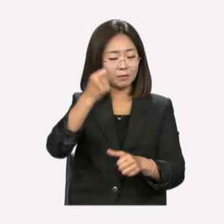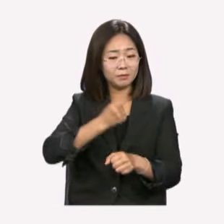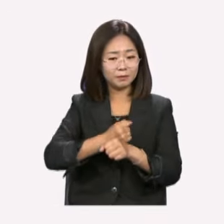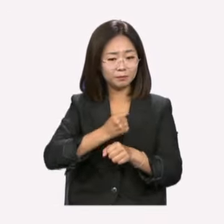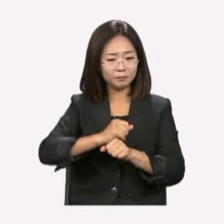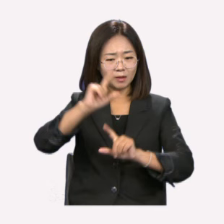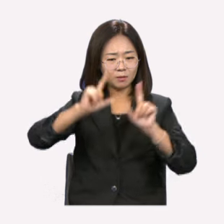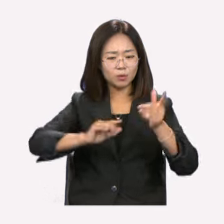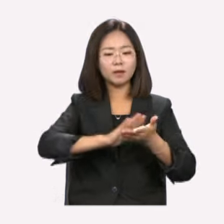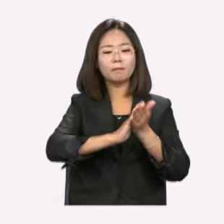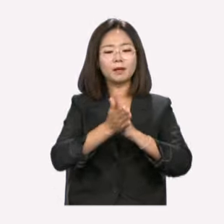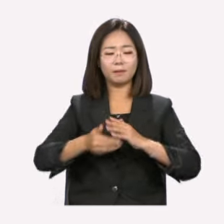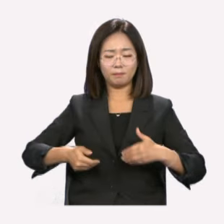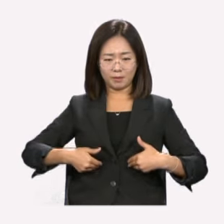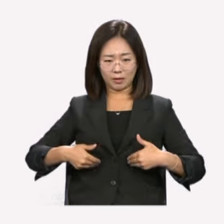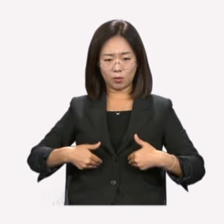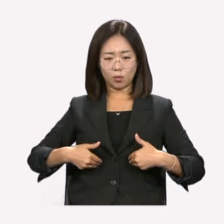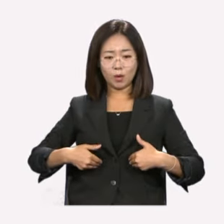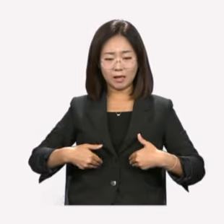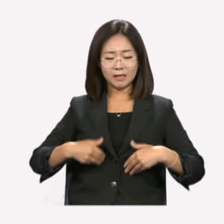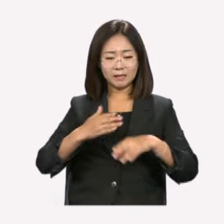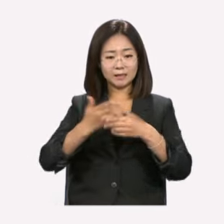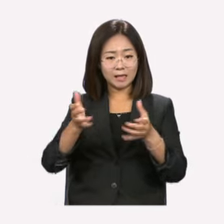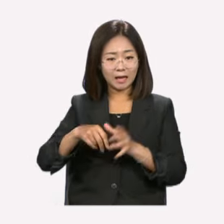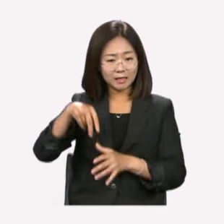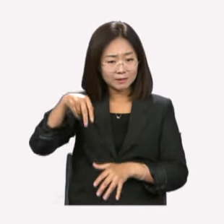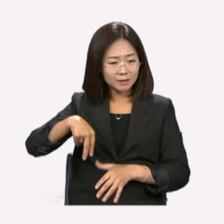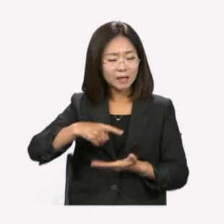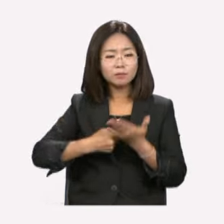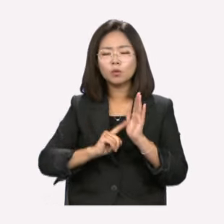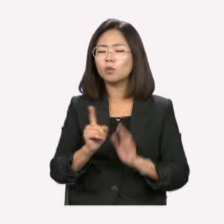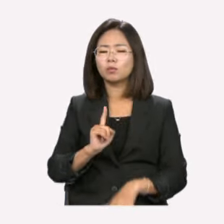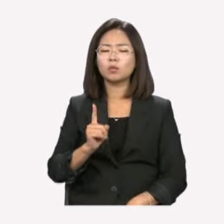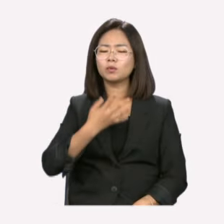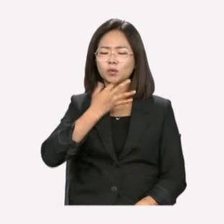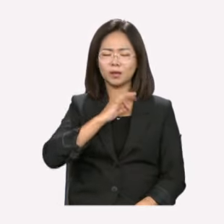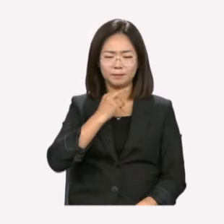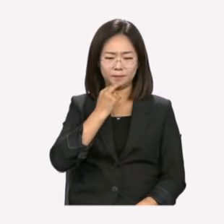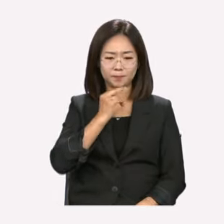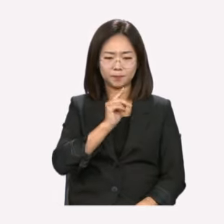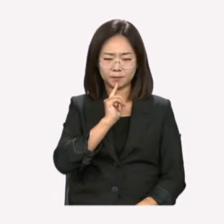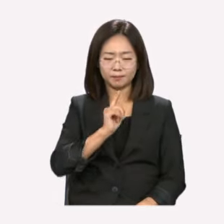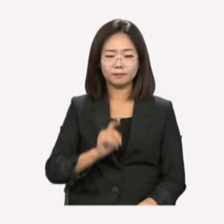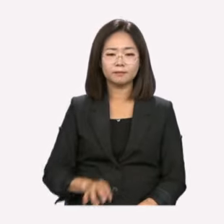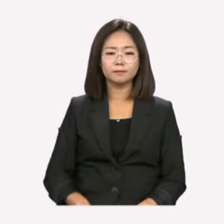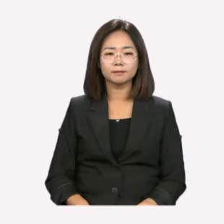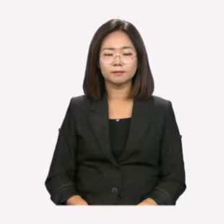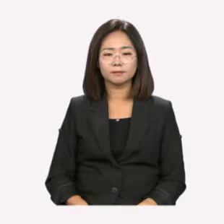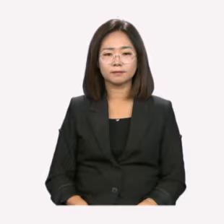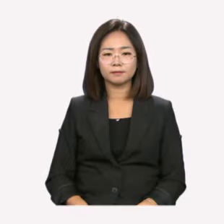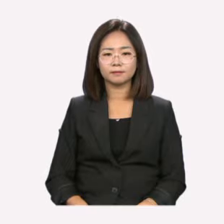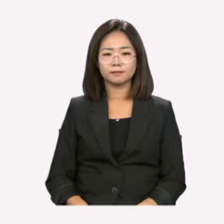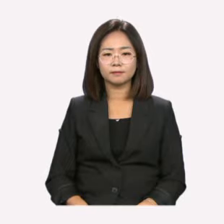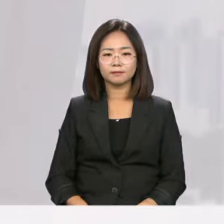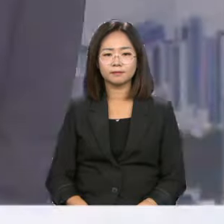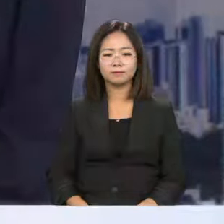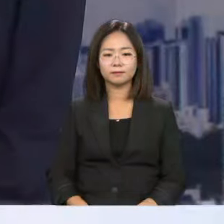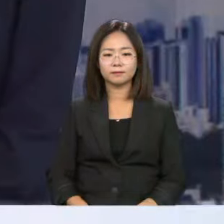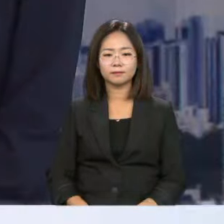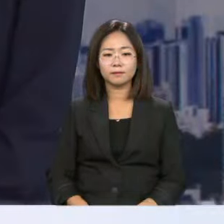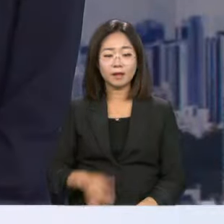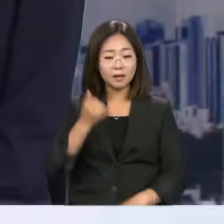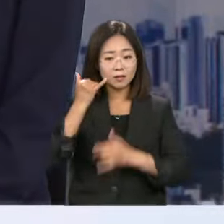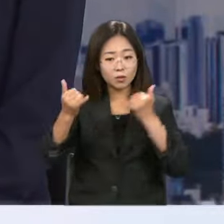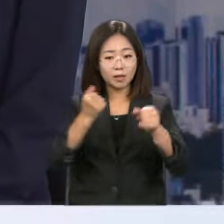달라지는 모습을 보여주지 않는다면 당차원에서 어떤 일을 해도 의미가 없다는 자조섞인 이야기도 나왔습니다네 뭐 전화